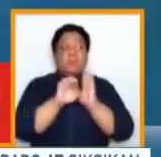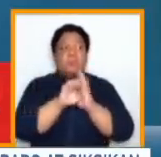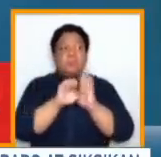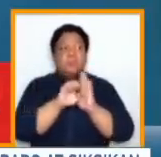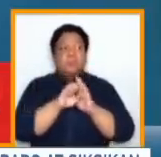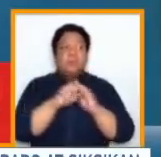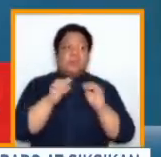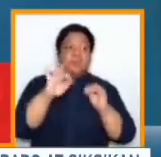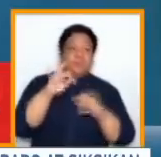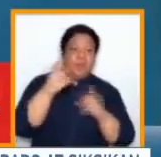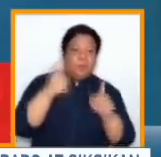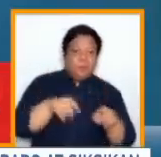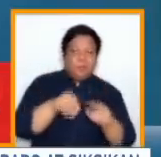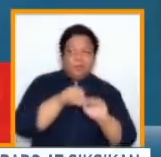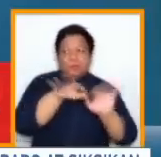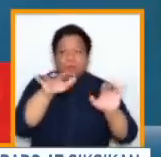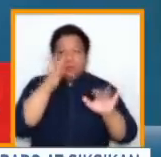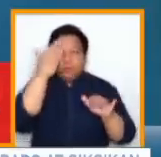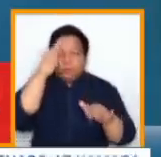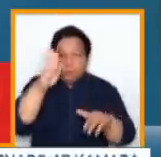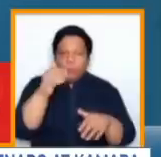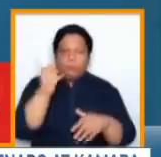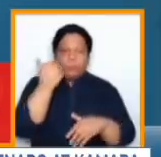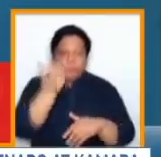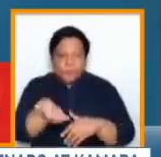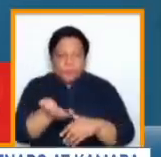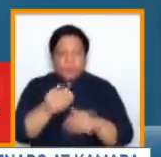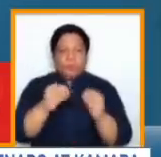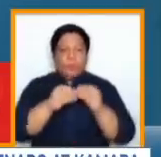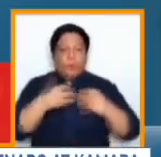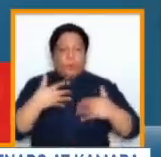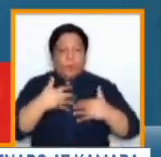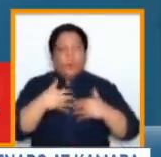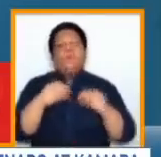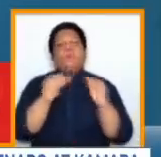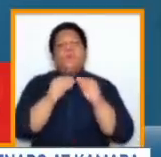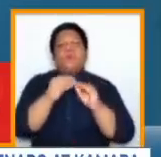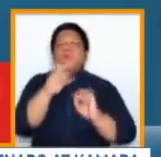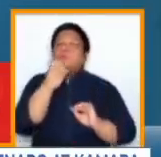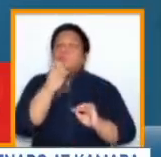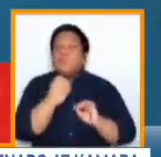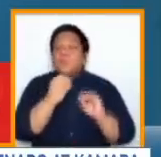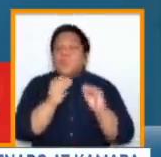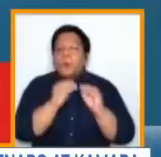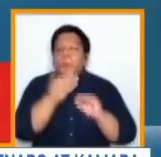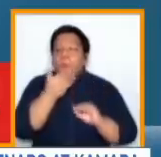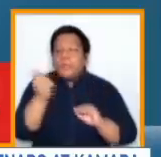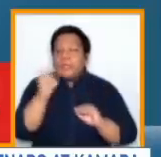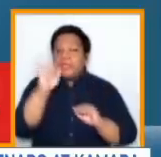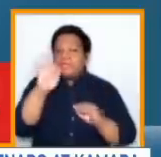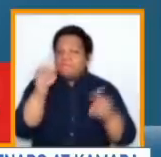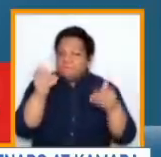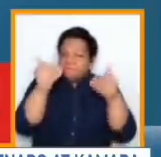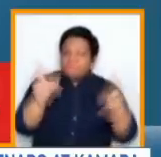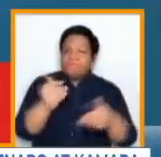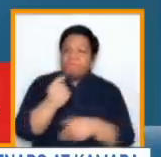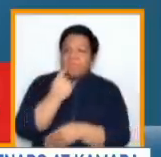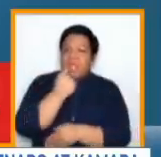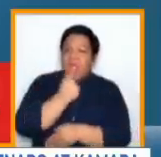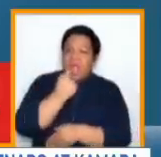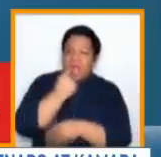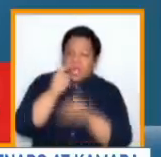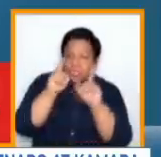Mas nakakatakot po. Mas matipid pa din at mas epektibo kung magpag-swap test sila.